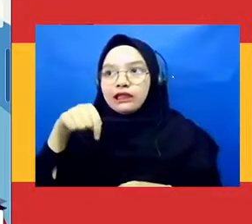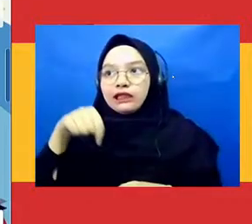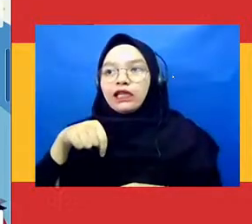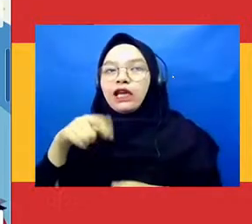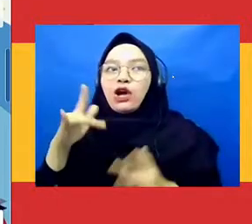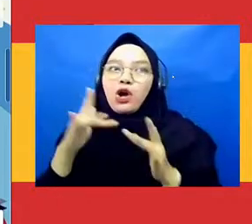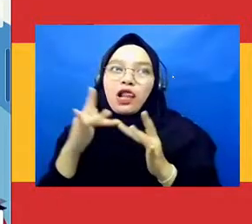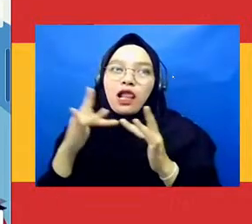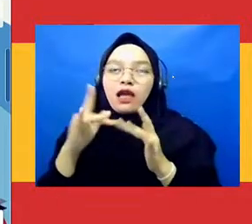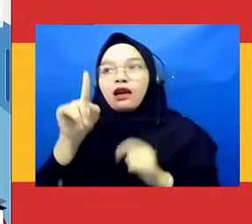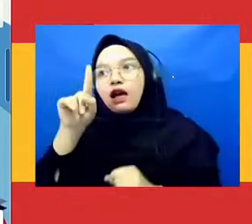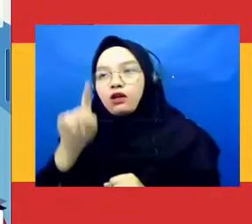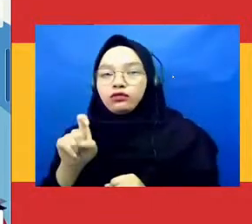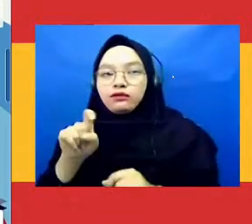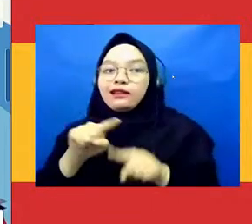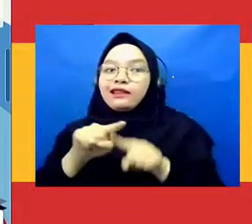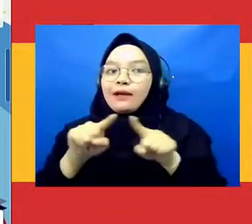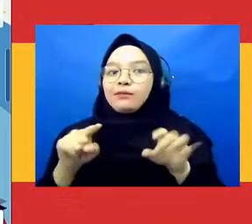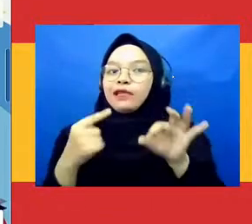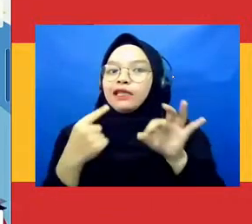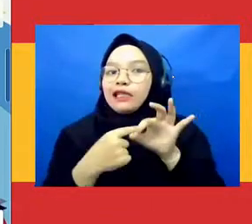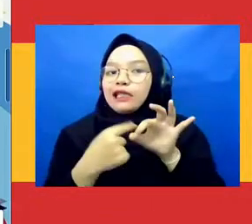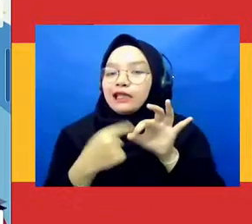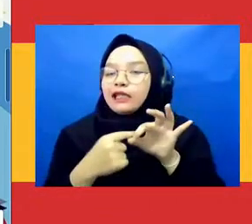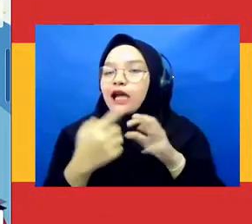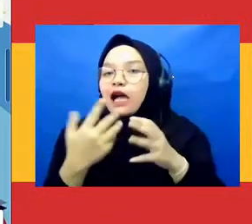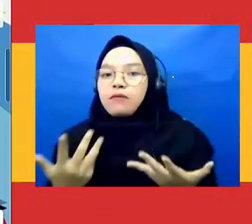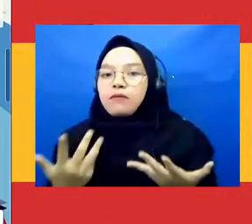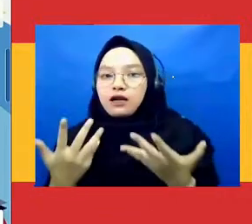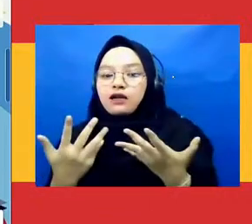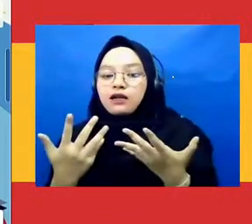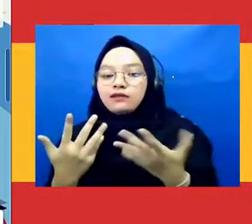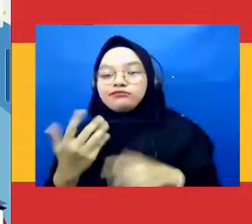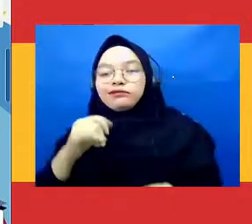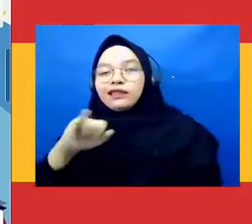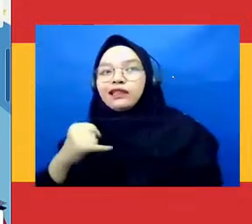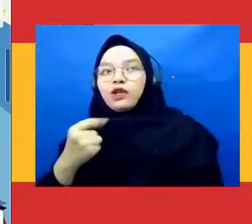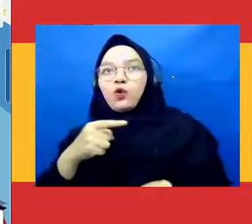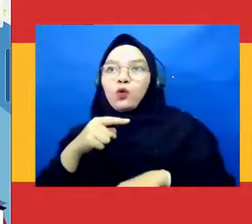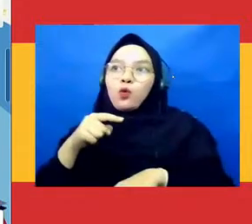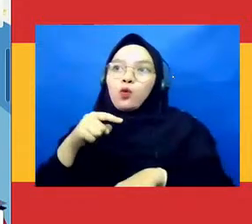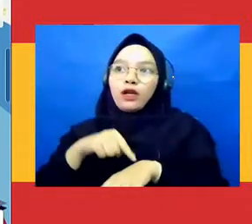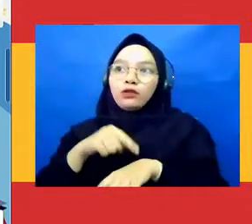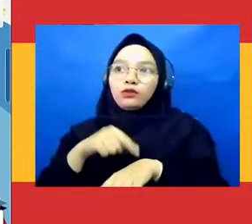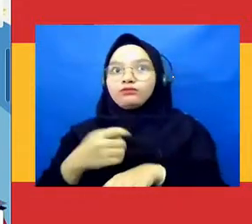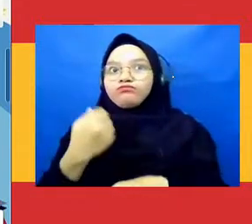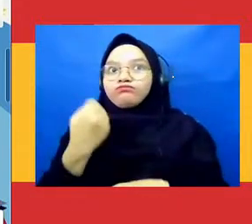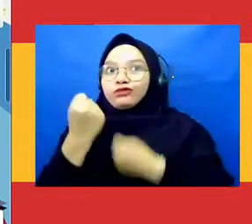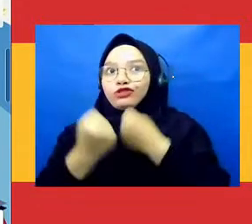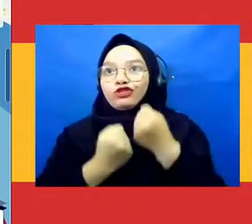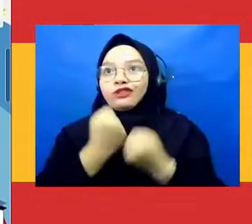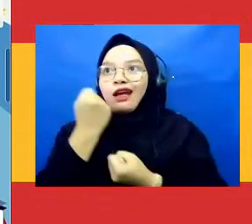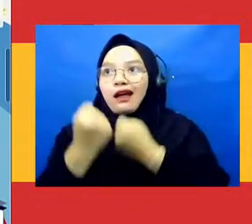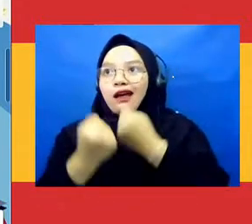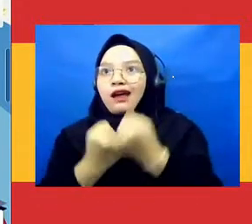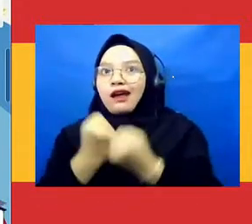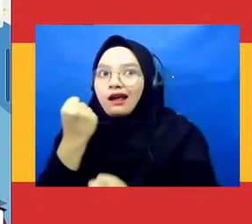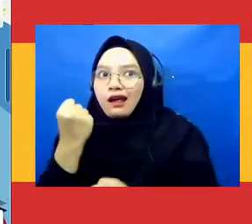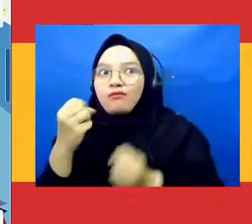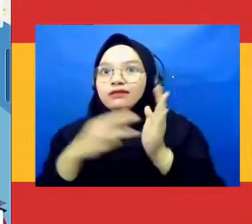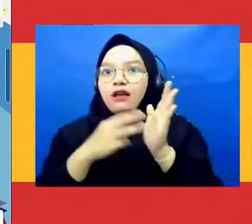Tapi pada intinya, yang kami sarankan itu adalah ketika berusaha mengidentifikasi permasalahan di sebuah